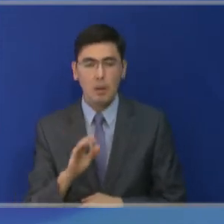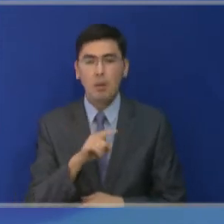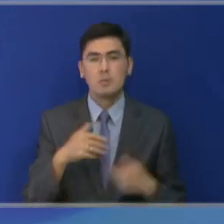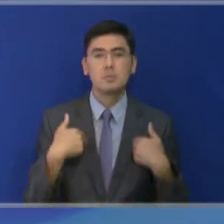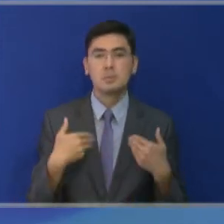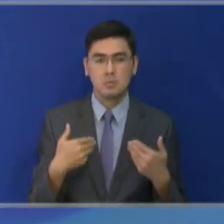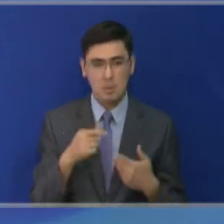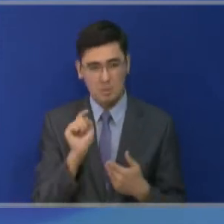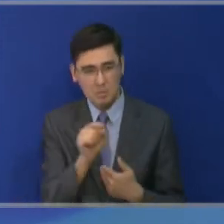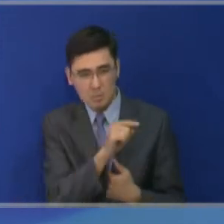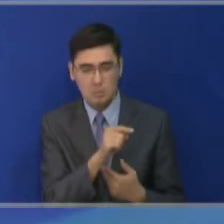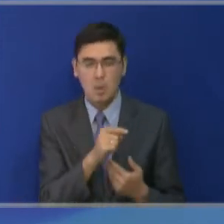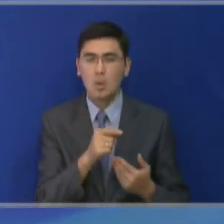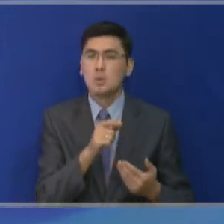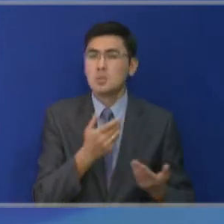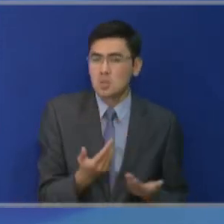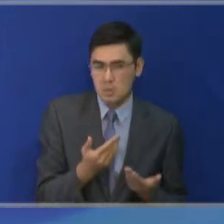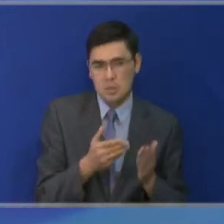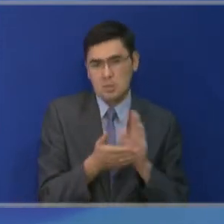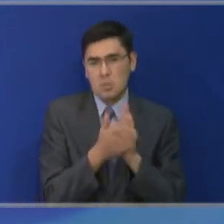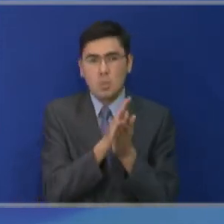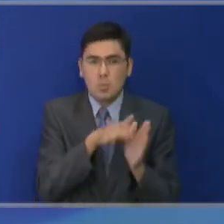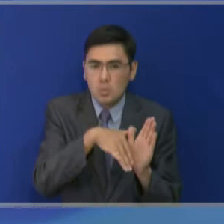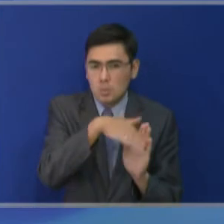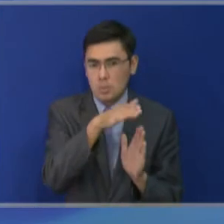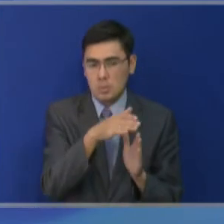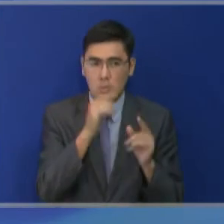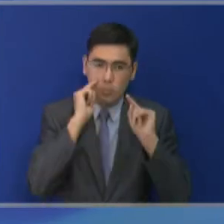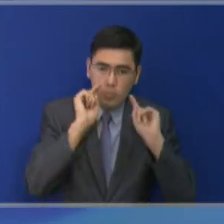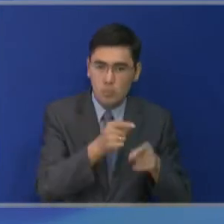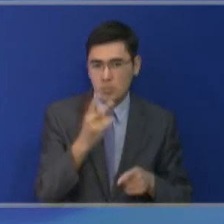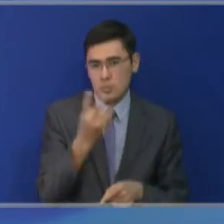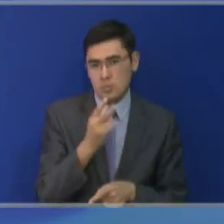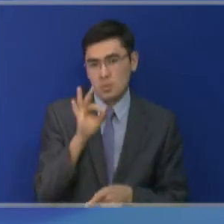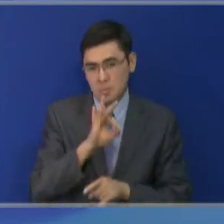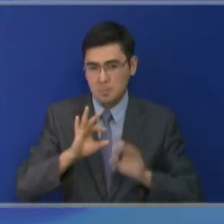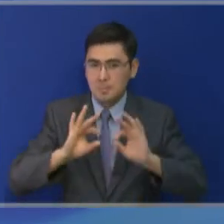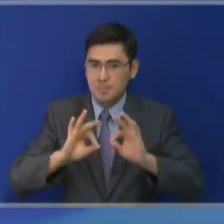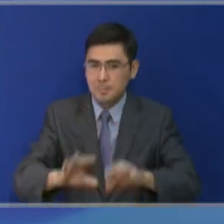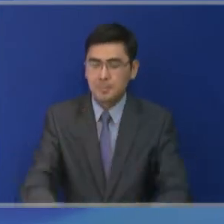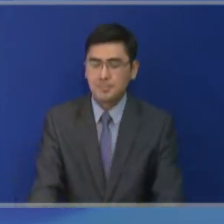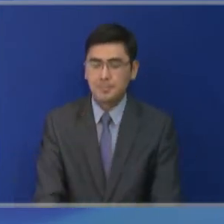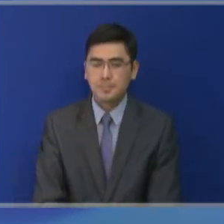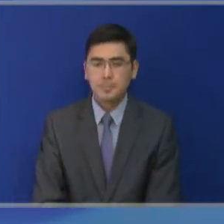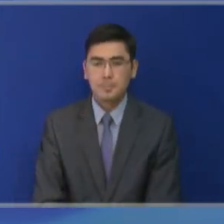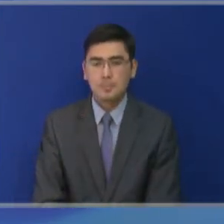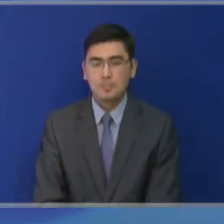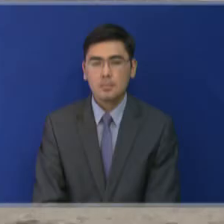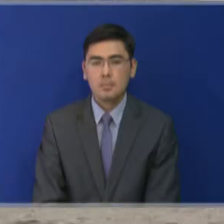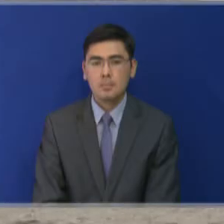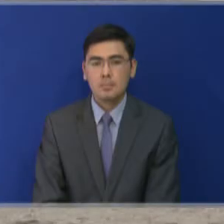өңірді дербес бірлікке бөлу мүмкіндігін оңалтуға баса назар аудару туралы айтылды. Толығырақ алдағы